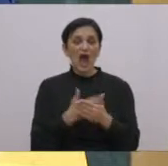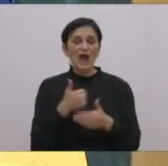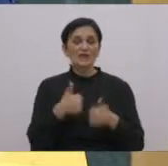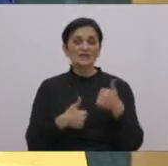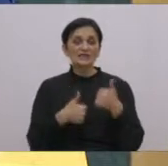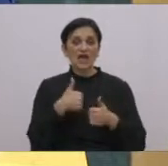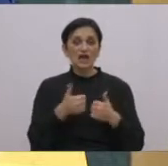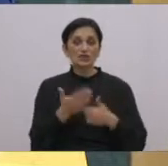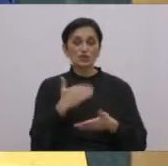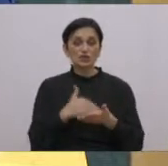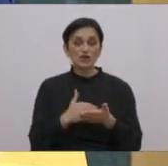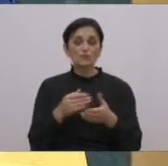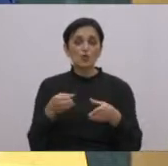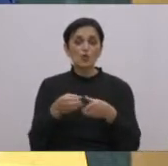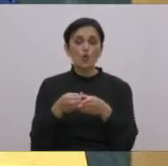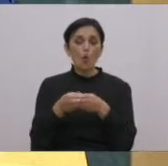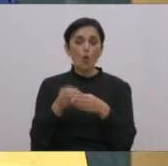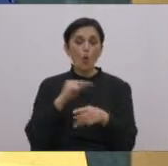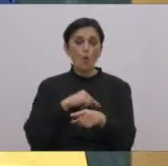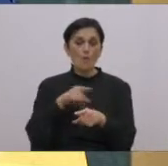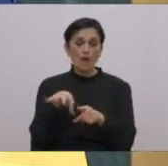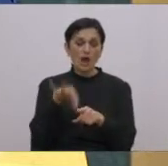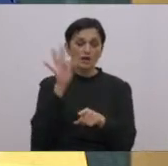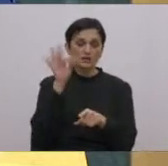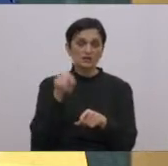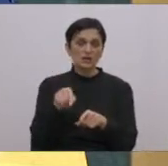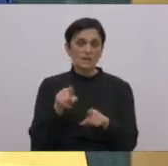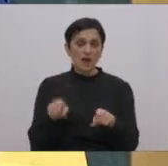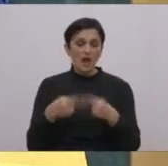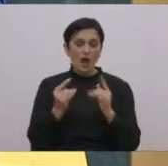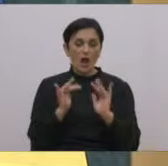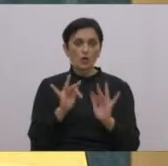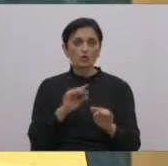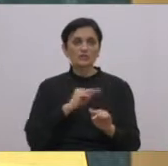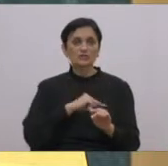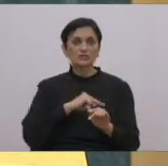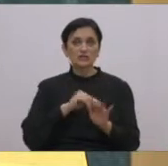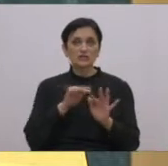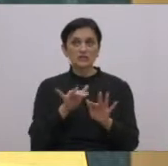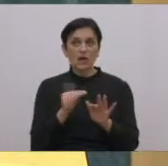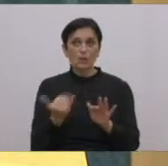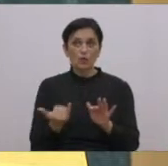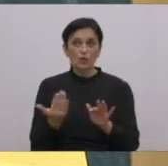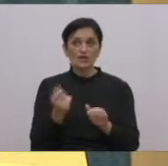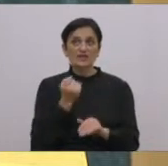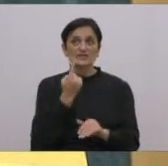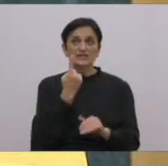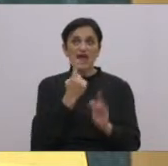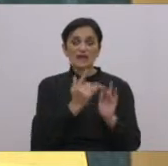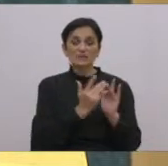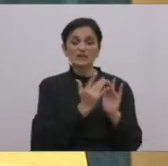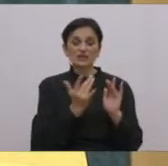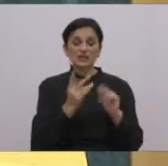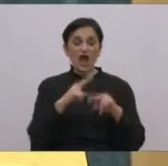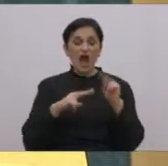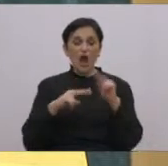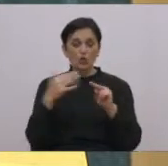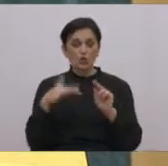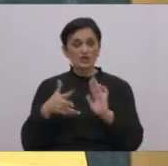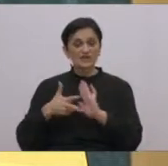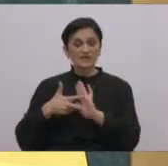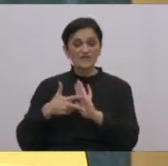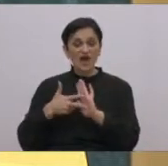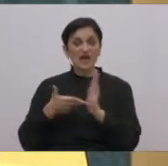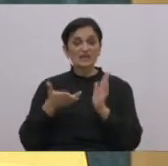შედეგად გამოვლენილმა კომპანიამ კომპანია ახორციელებს აქ სამუშაოებს. 11 ხიდიდან აშენებულია უკვე 8 ხიდი